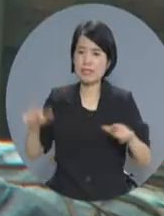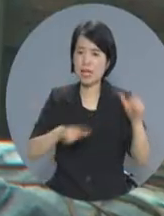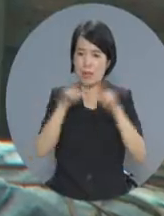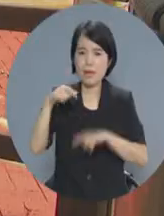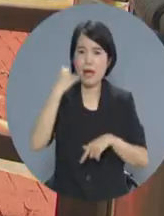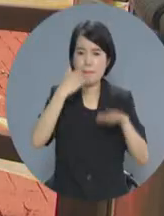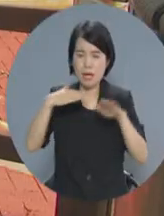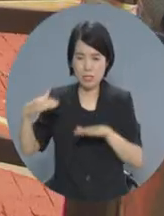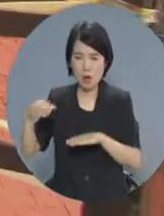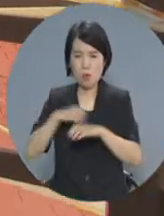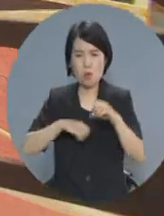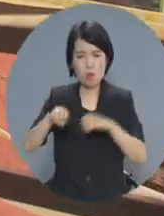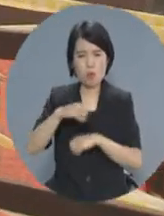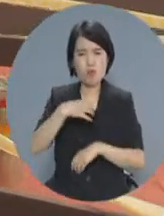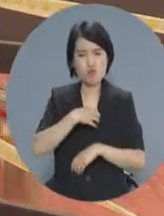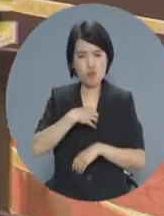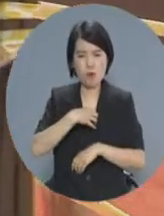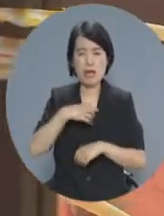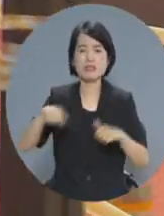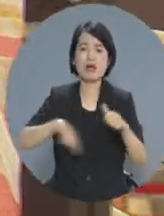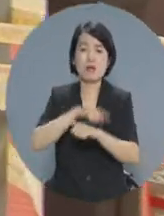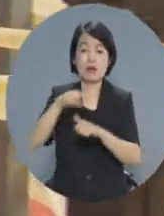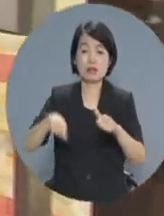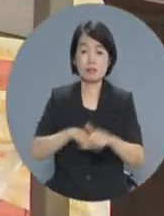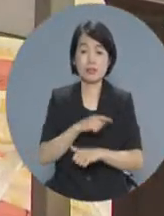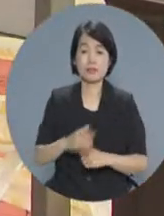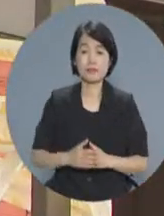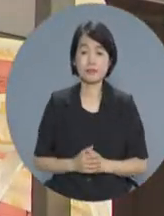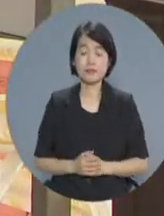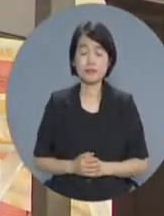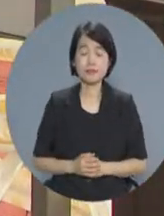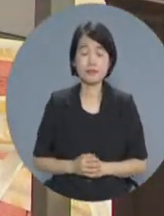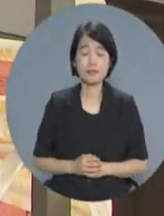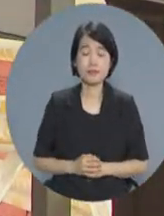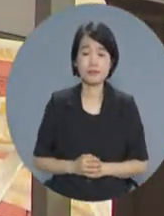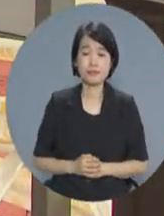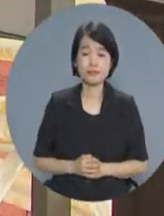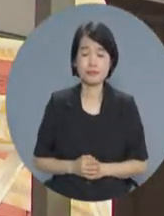터전인 바다를 오히려 위협하고 있습니다. MBC 뉴스 박종호입니다.